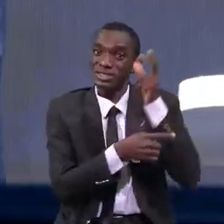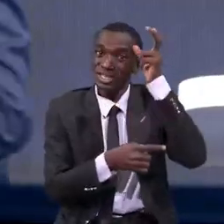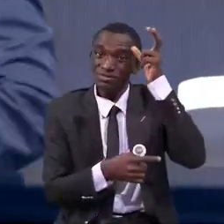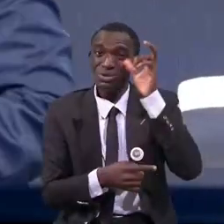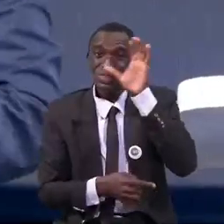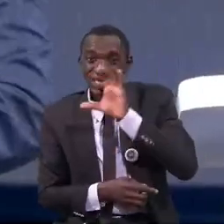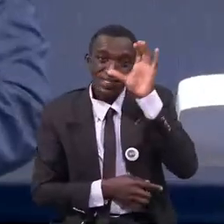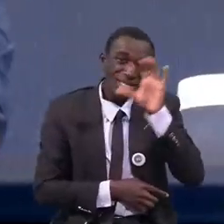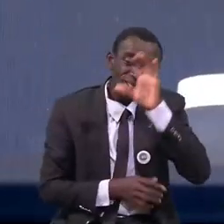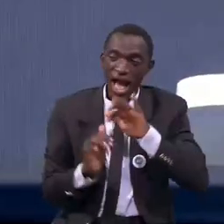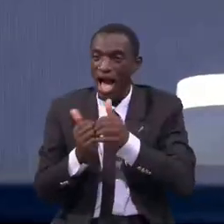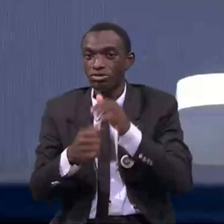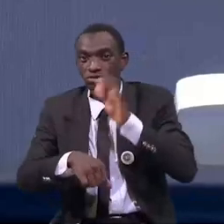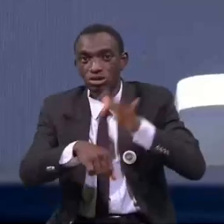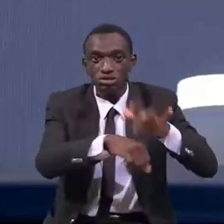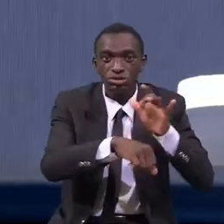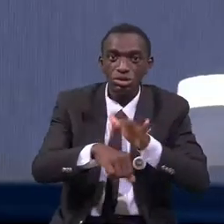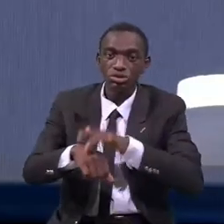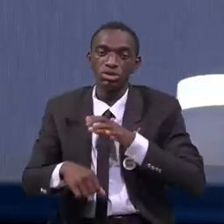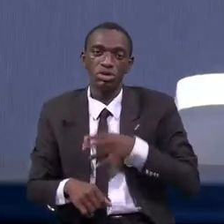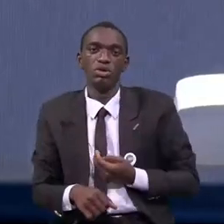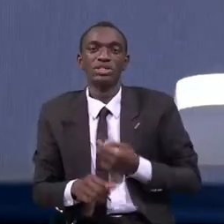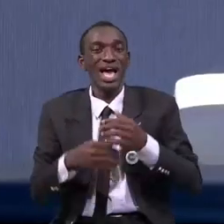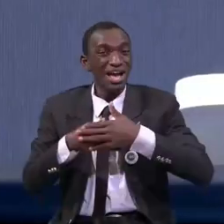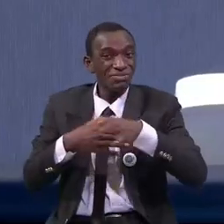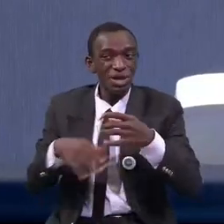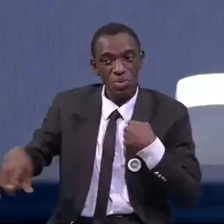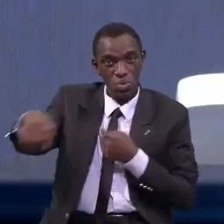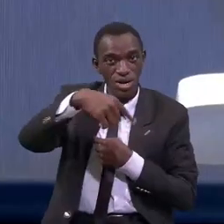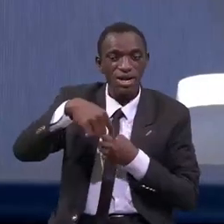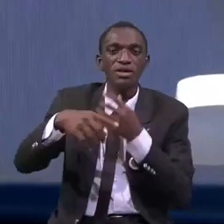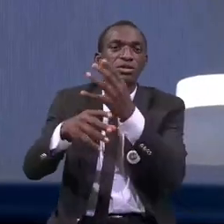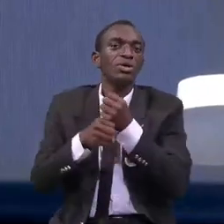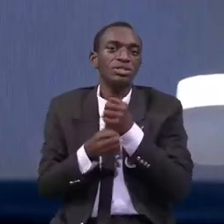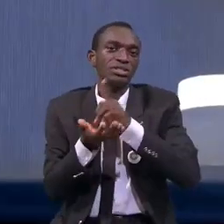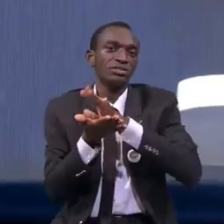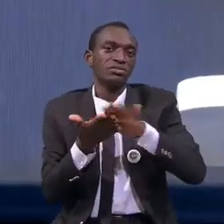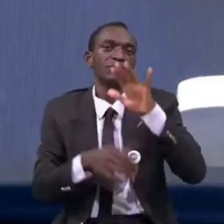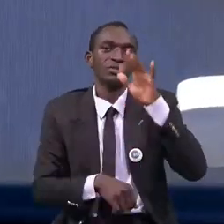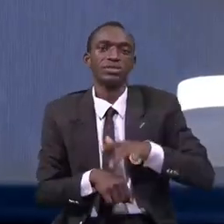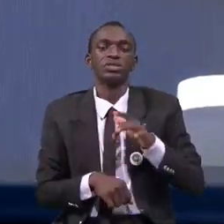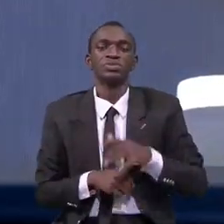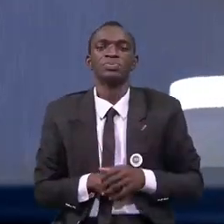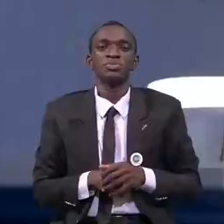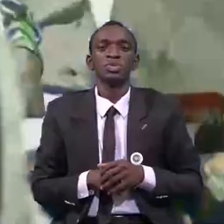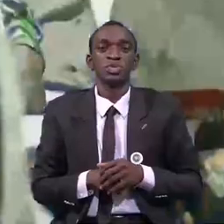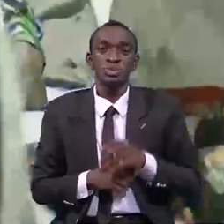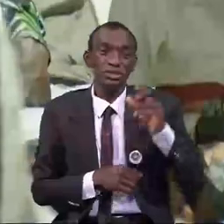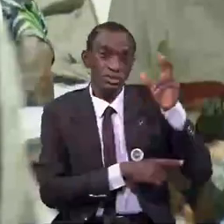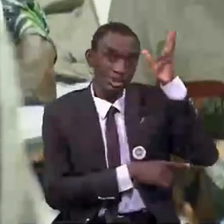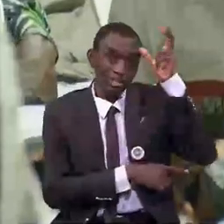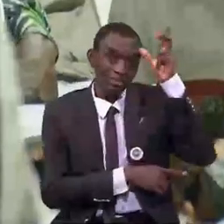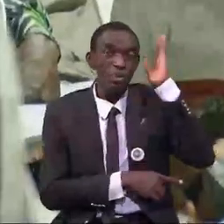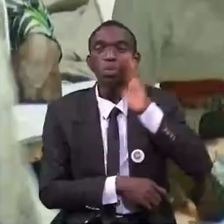suggestion parce qu'il cherche un moyen pour n toucher après avoir reçu la touche divine il ne vous